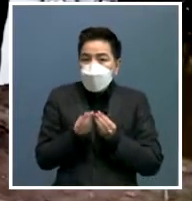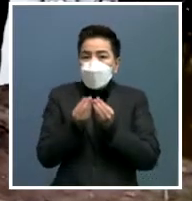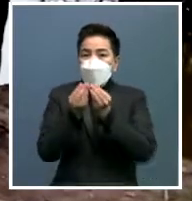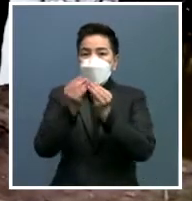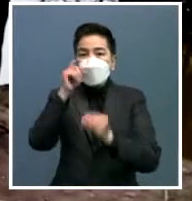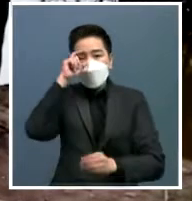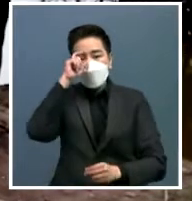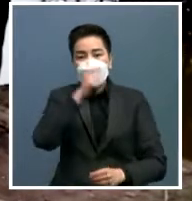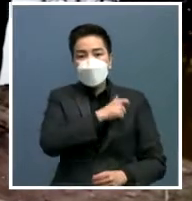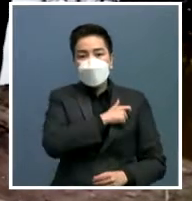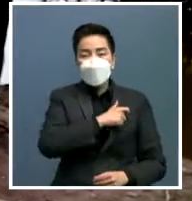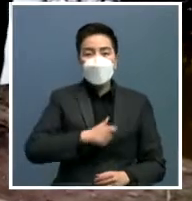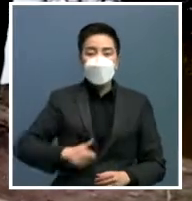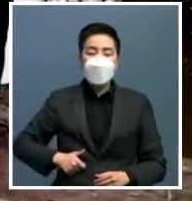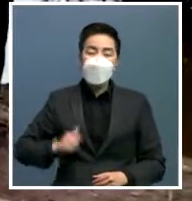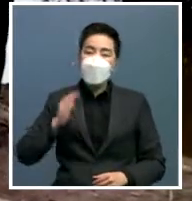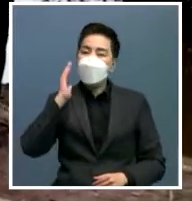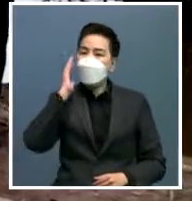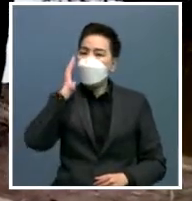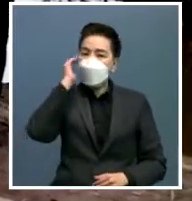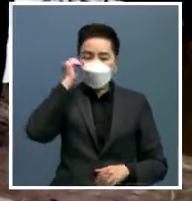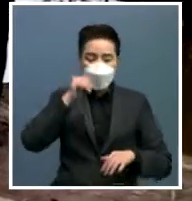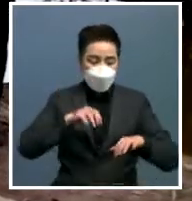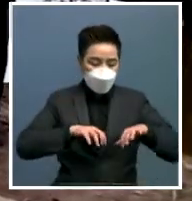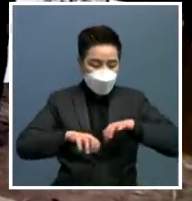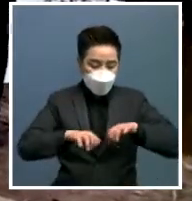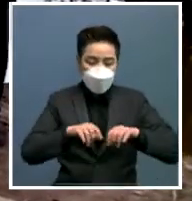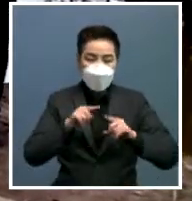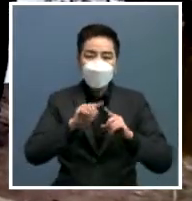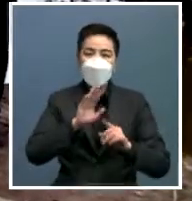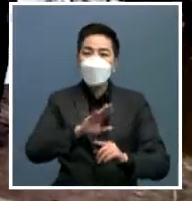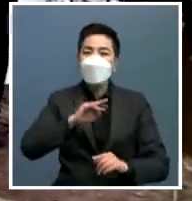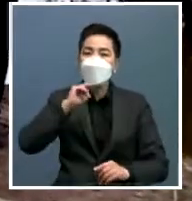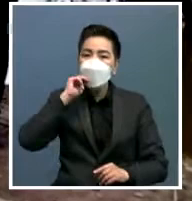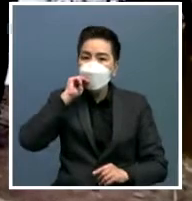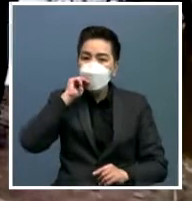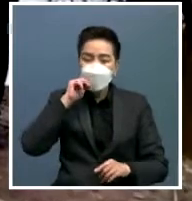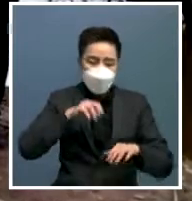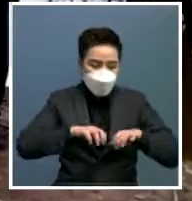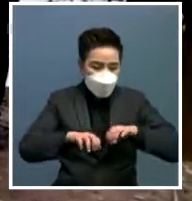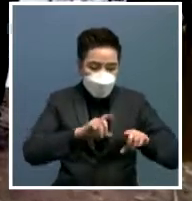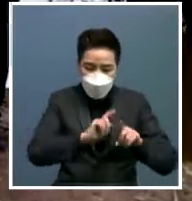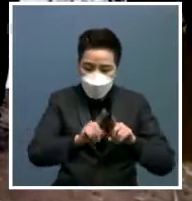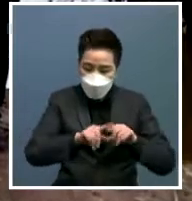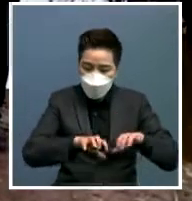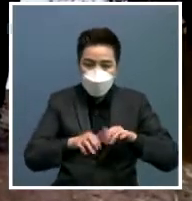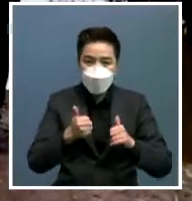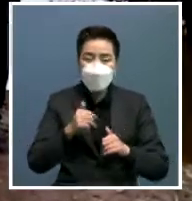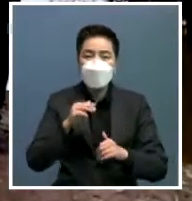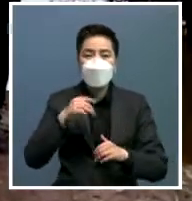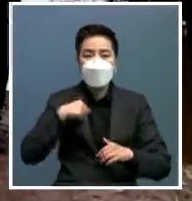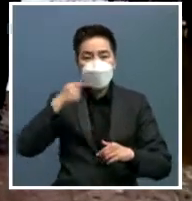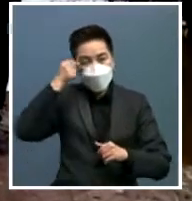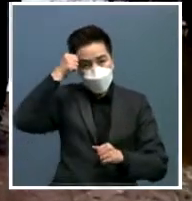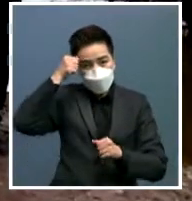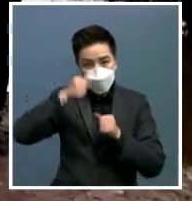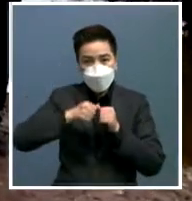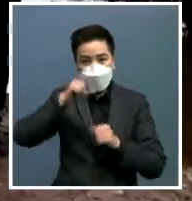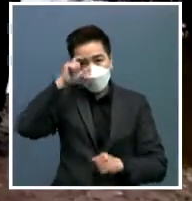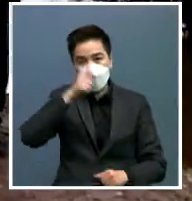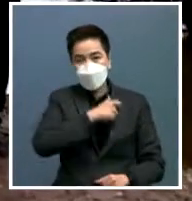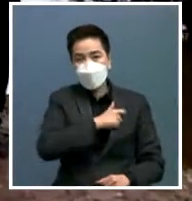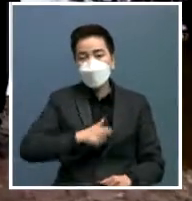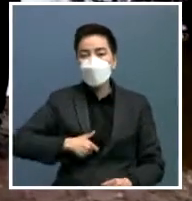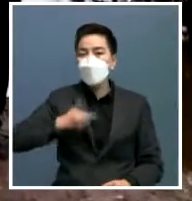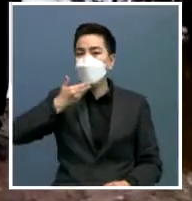องค์ว่าเป็นพระบิดาแห่งการจัดการทรัพยากรน้ำดังนั้นพระองค์จะสถิตอยู่ในดวงใจของประชาชนช